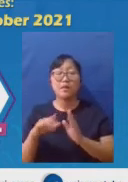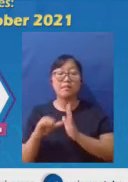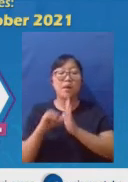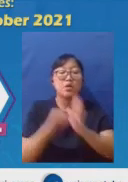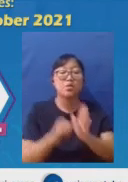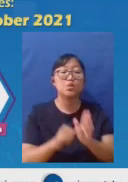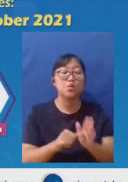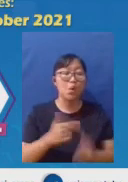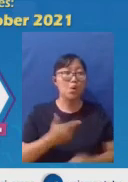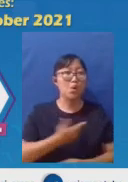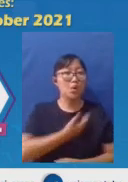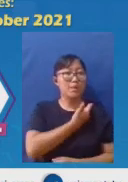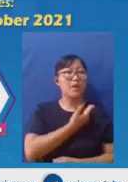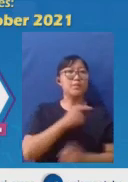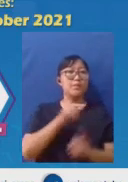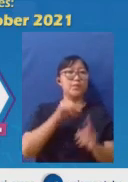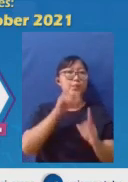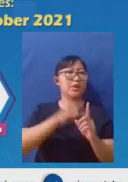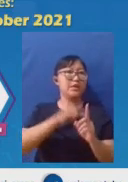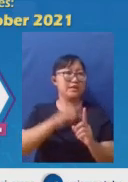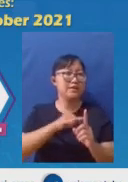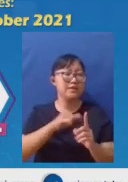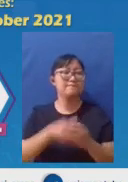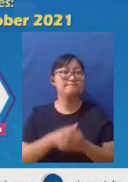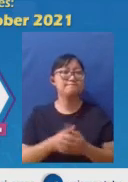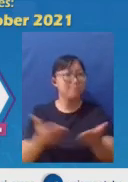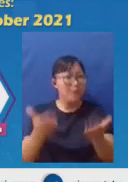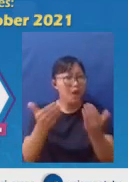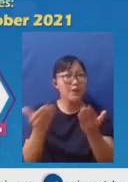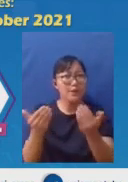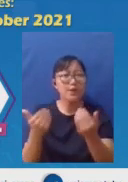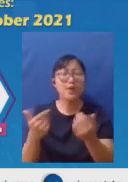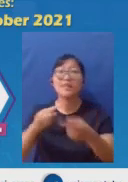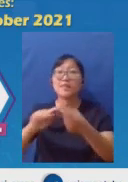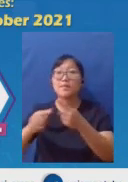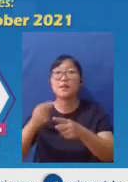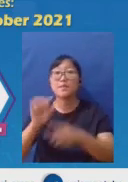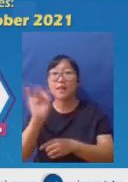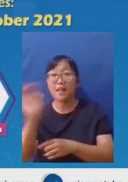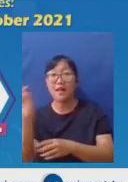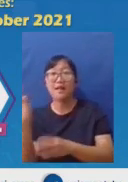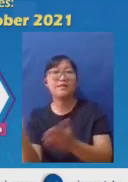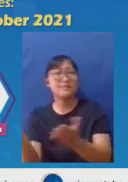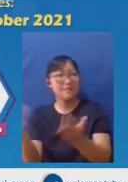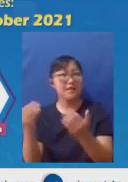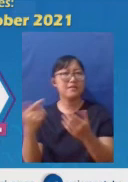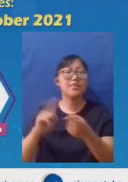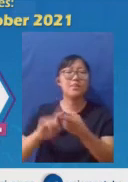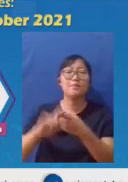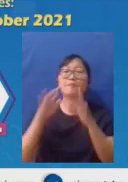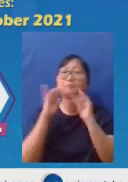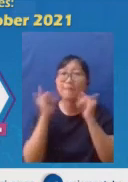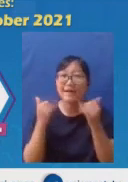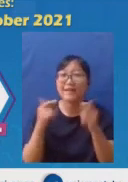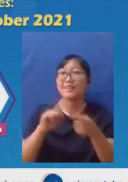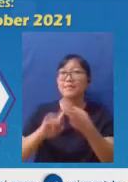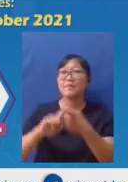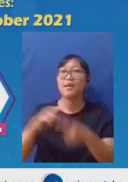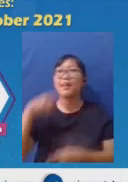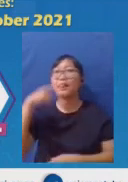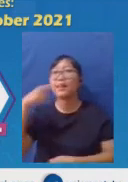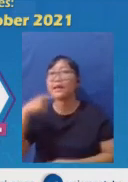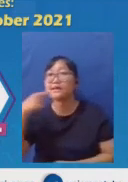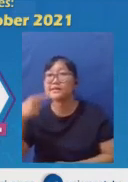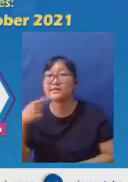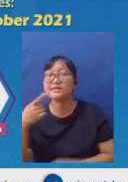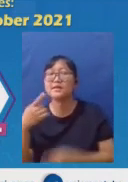itu sendiri. So, segera ajak teman-teman ya, teman main, teman les, teman